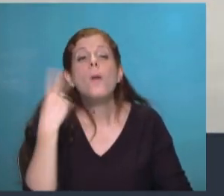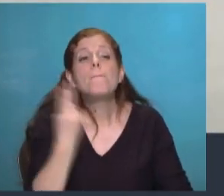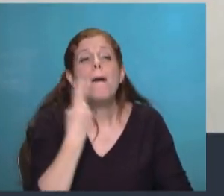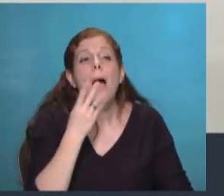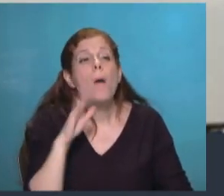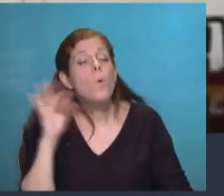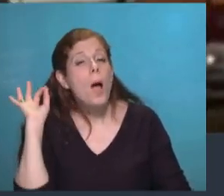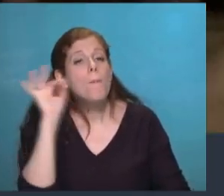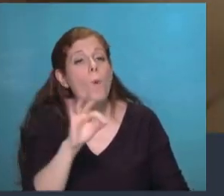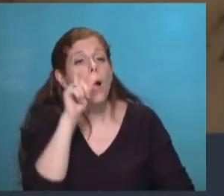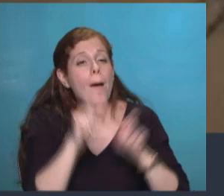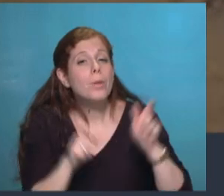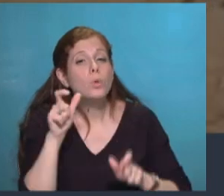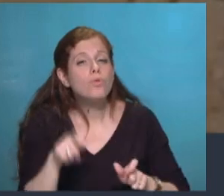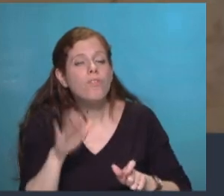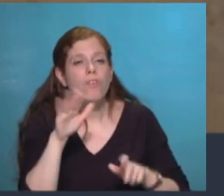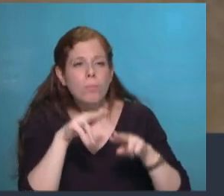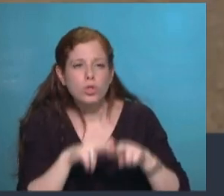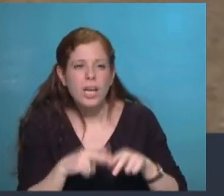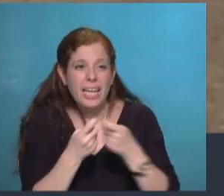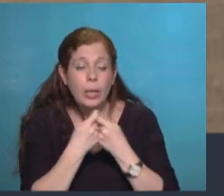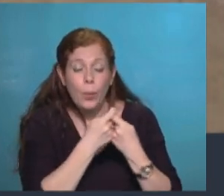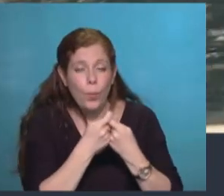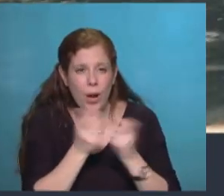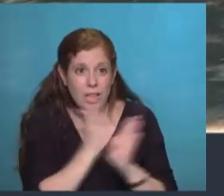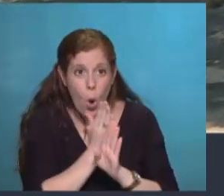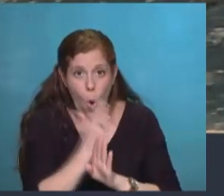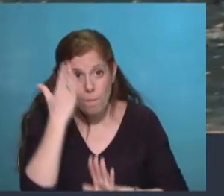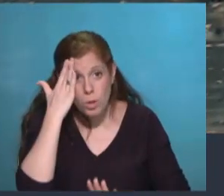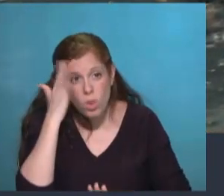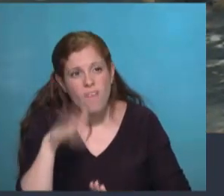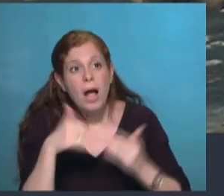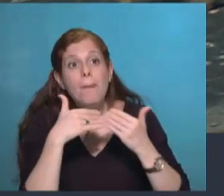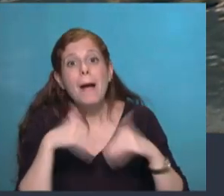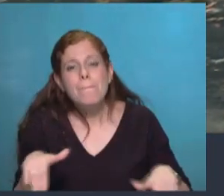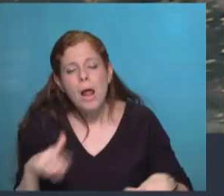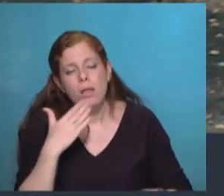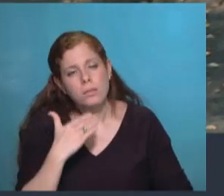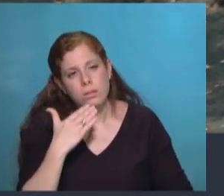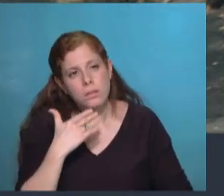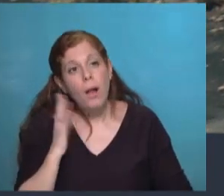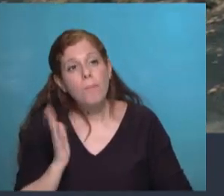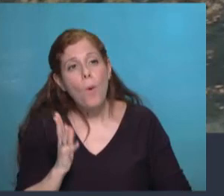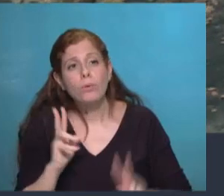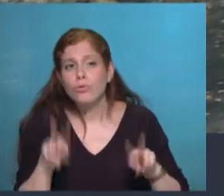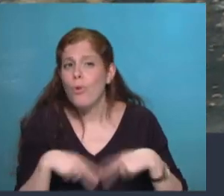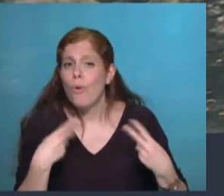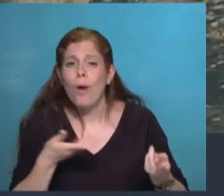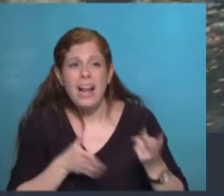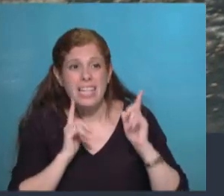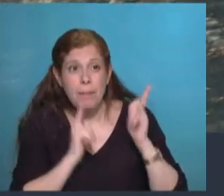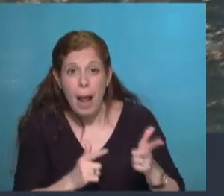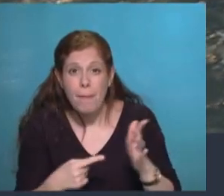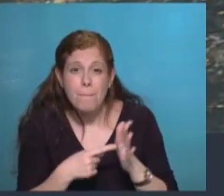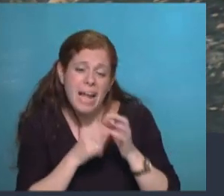פוגע בתושבים ומשאיר את ארגון הטרור בתודעה, וגם מגביל מאוד את ישראל, שאינה יכולה לצאת למלחמה